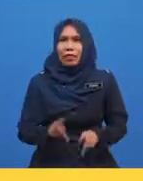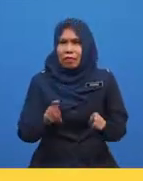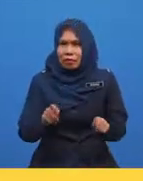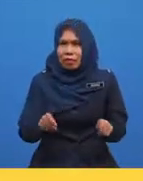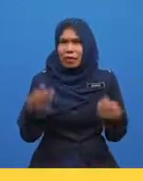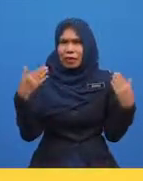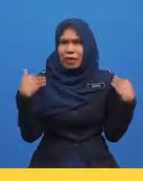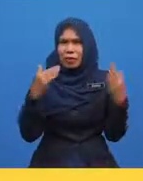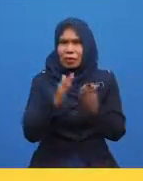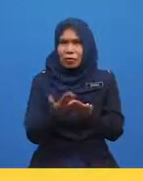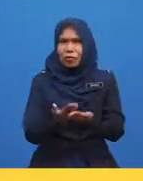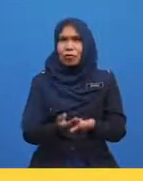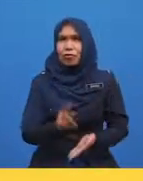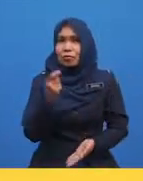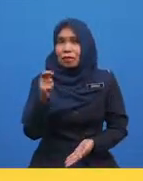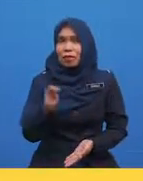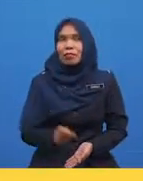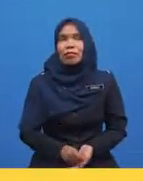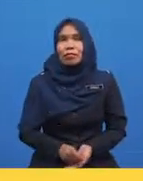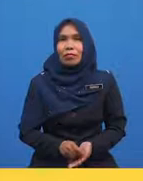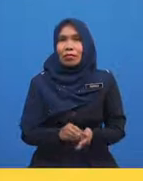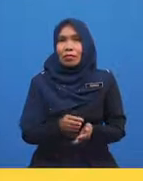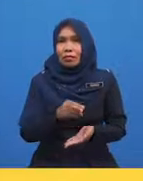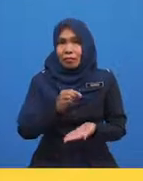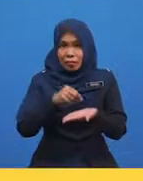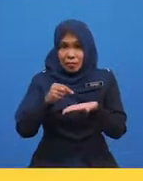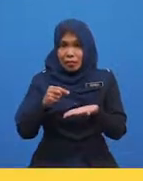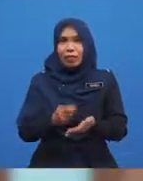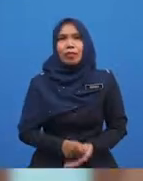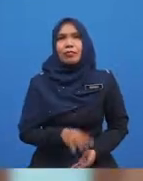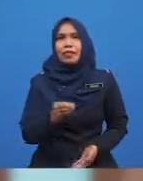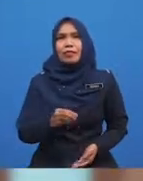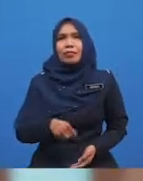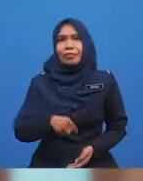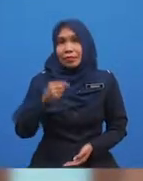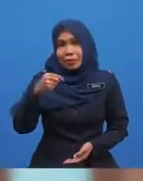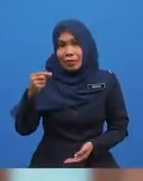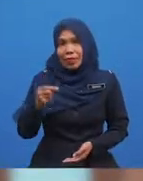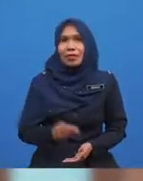buku catatan dan alat tulis ada bersama kamu.